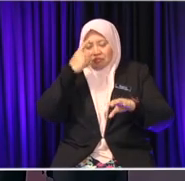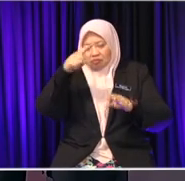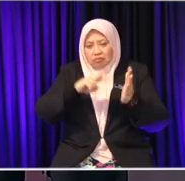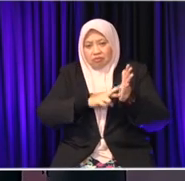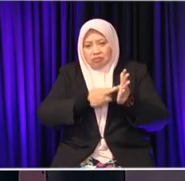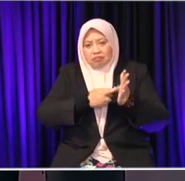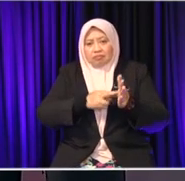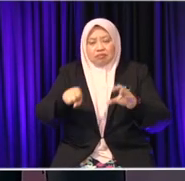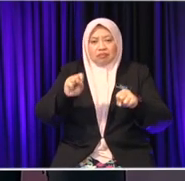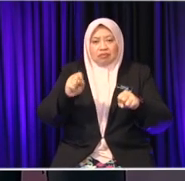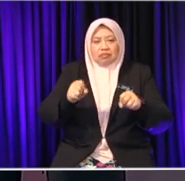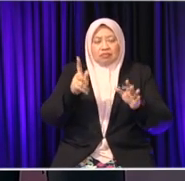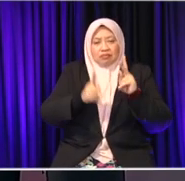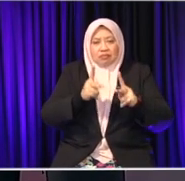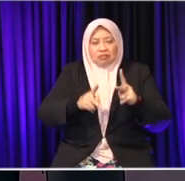tersebut